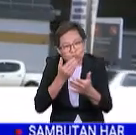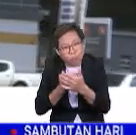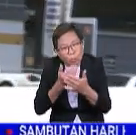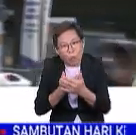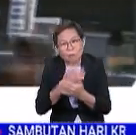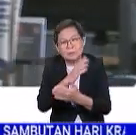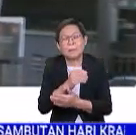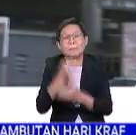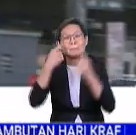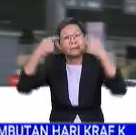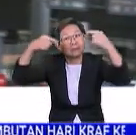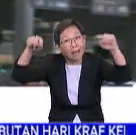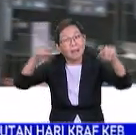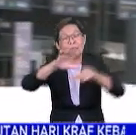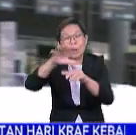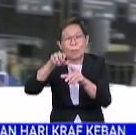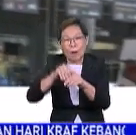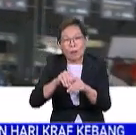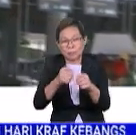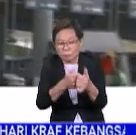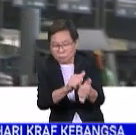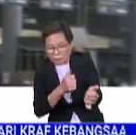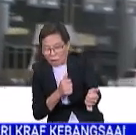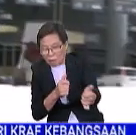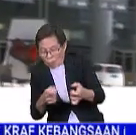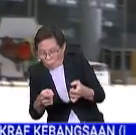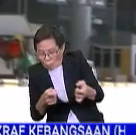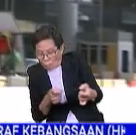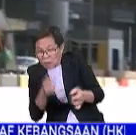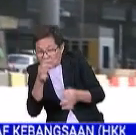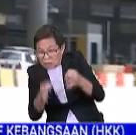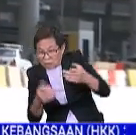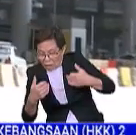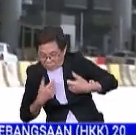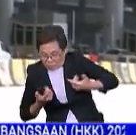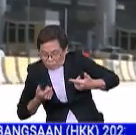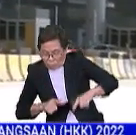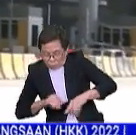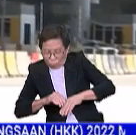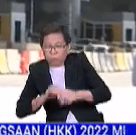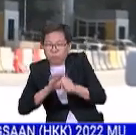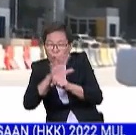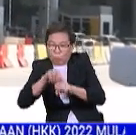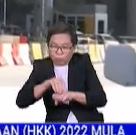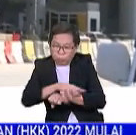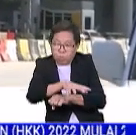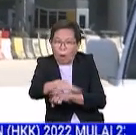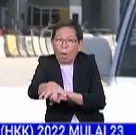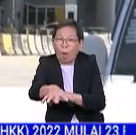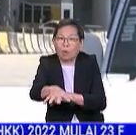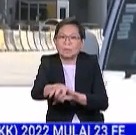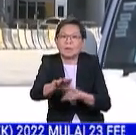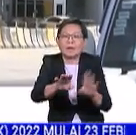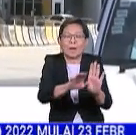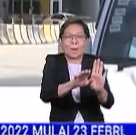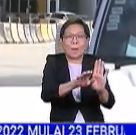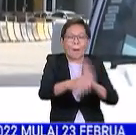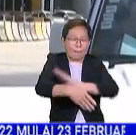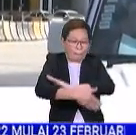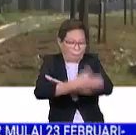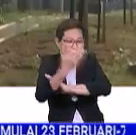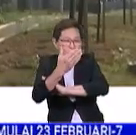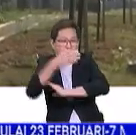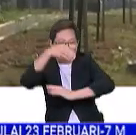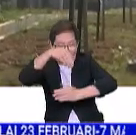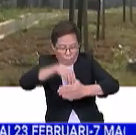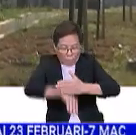dan berkesan. Ini termasuk langkah pencegahan dan kawalan sekiranya berlaku jangkitan COVID-19 di pintu masuk negara.